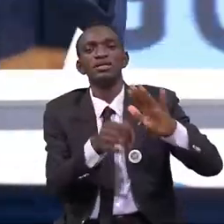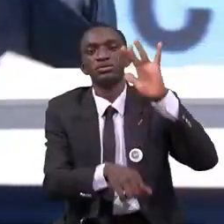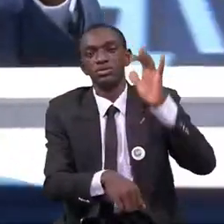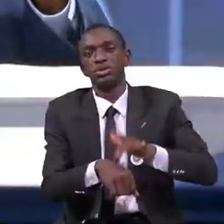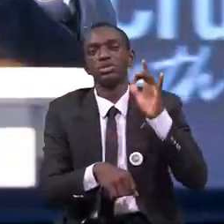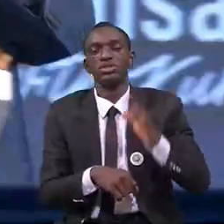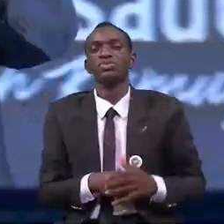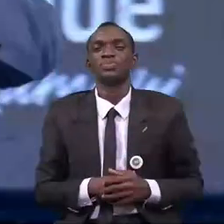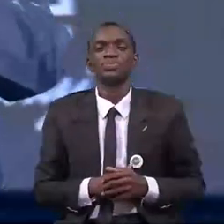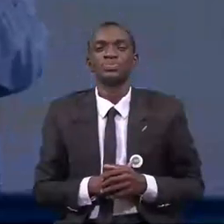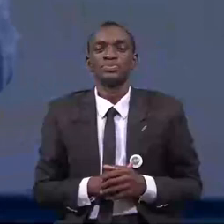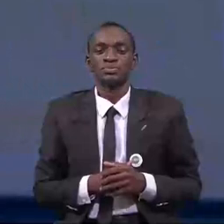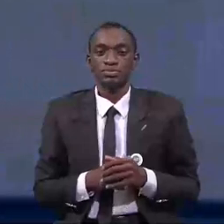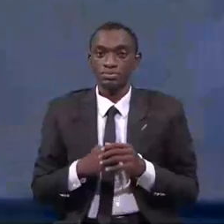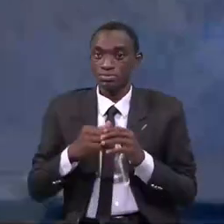touche